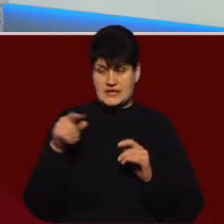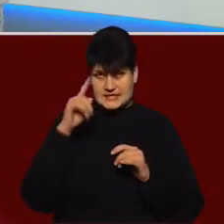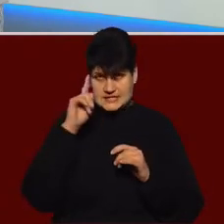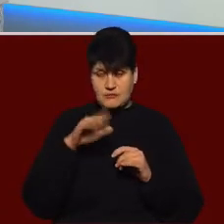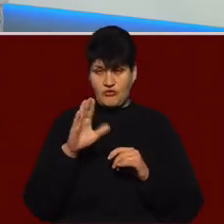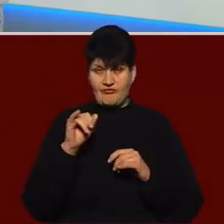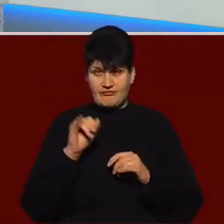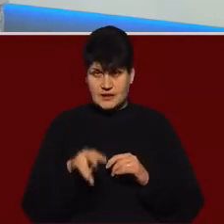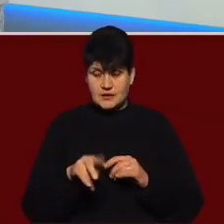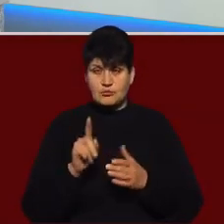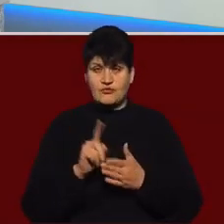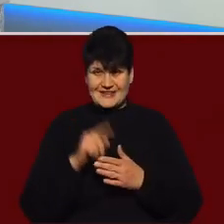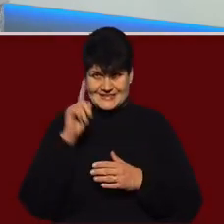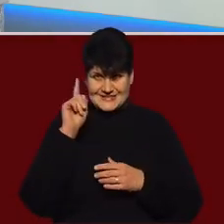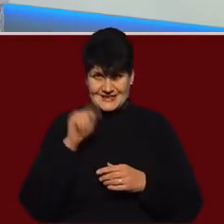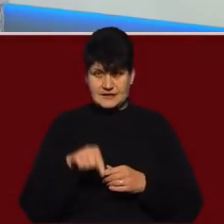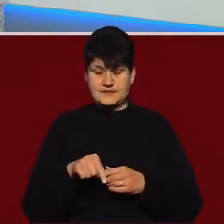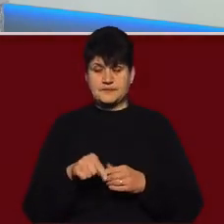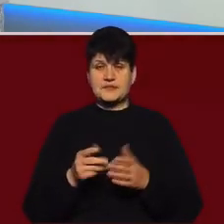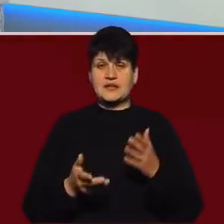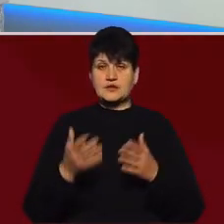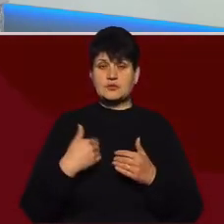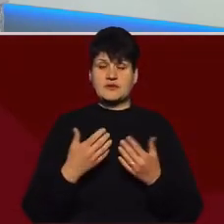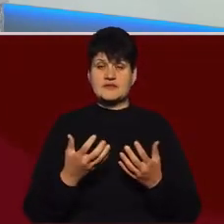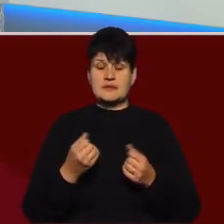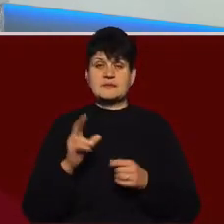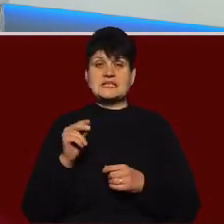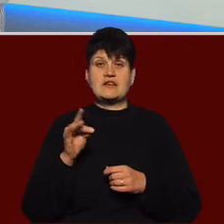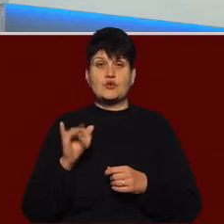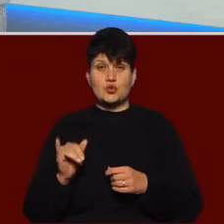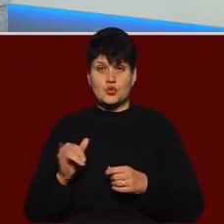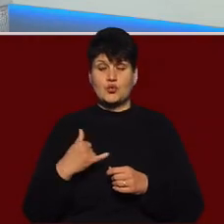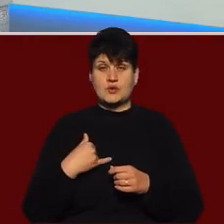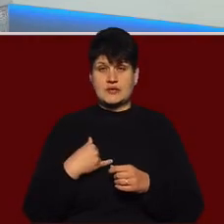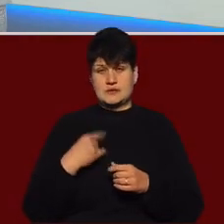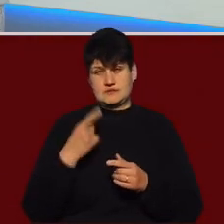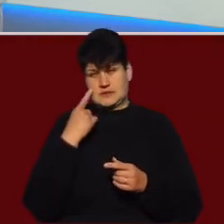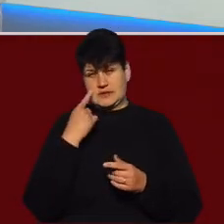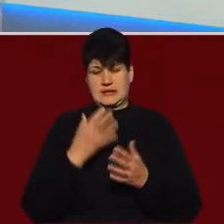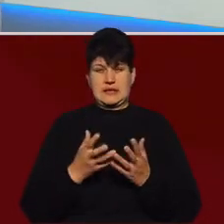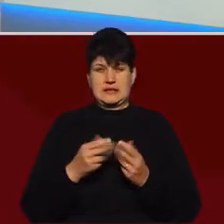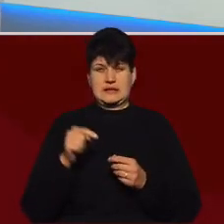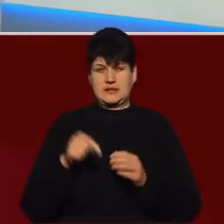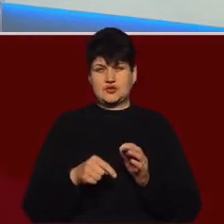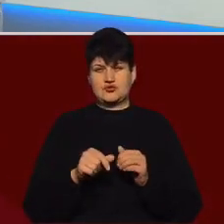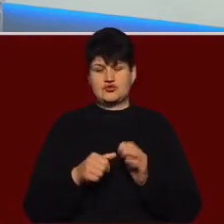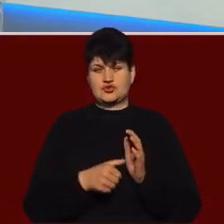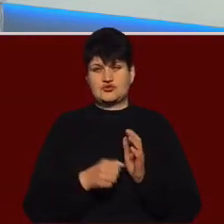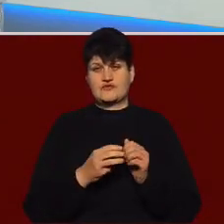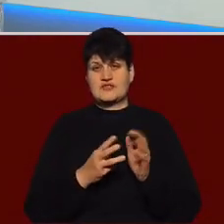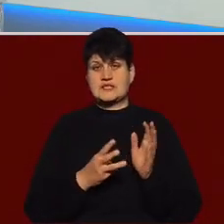про нього знати. Якщо ми візьмемо цю цифру, у нас оціночна кількість 1618 знають про свій